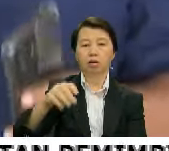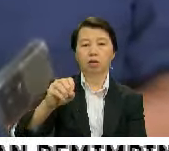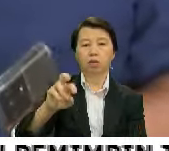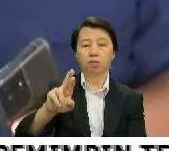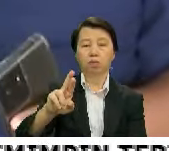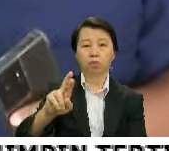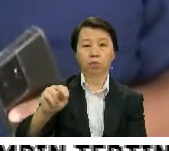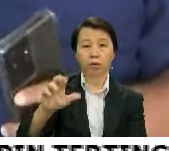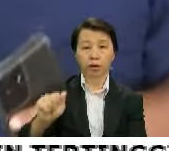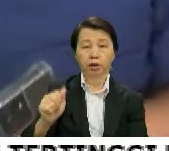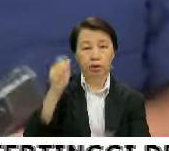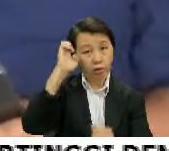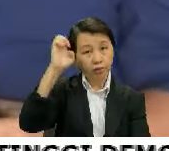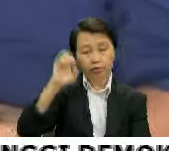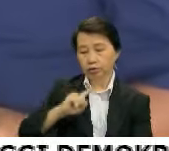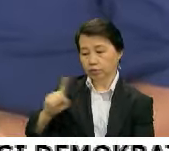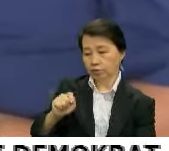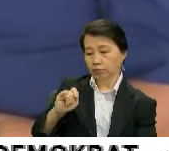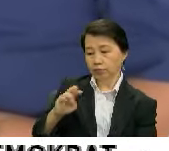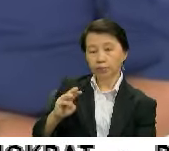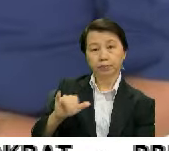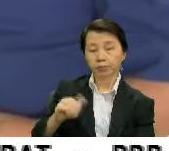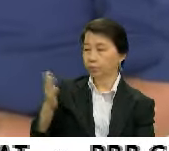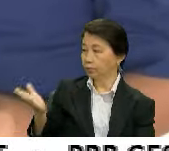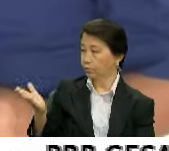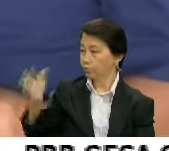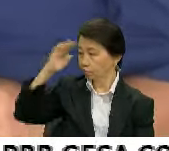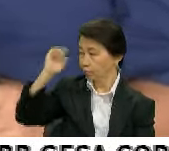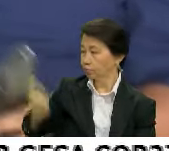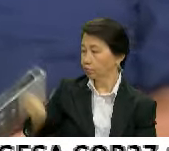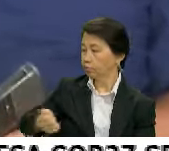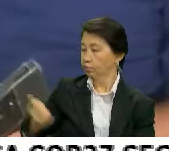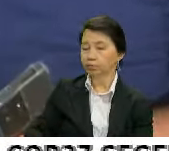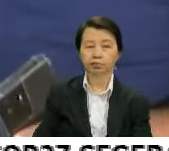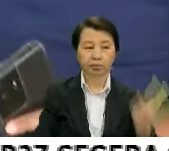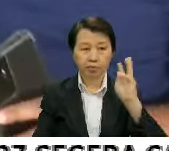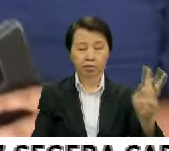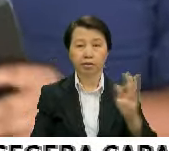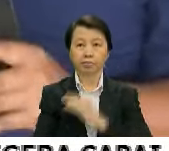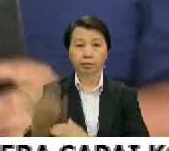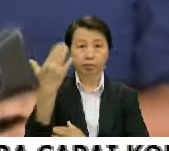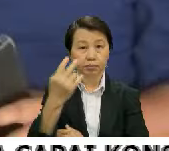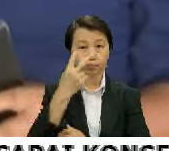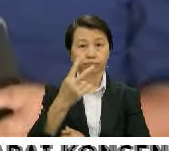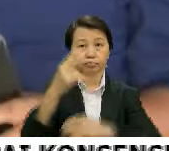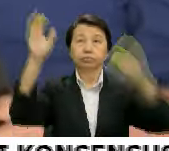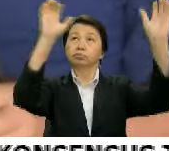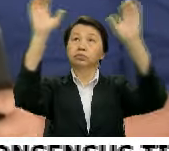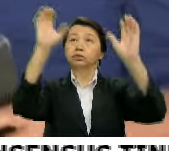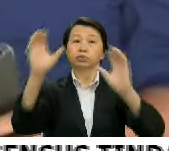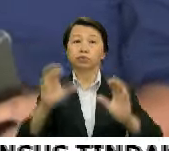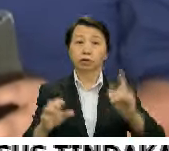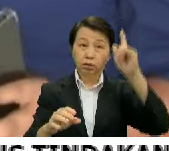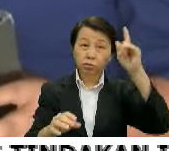Jadil yang turut bersama kita pada pagi ini. Assalamualaikum tuan. Waalaikumsalam. Tuan, kalau kita lihat pening cuaca pada pagi